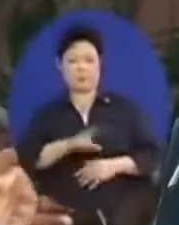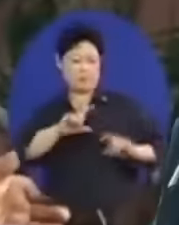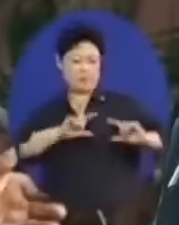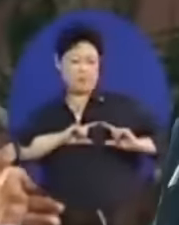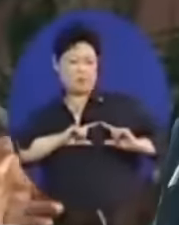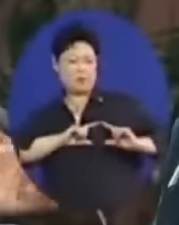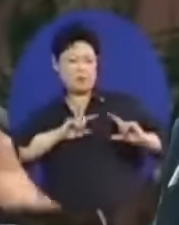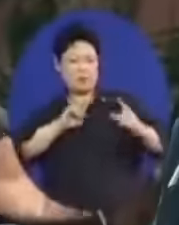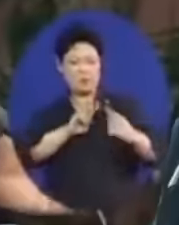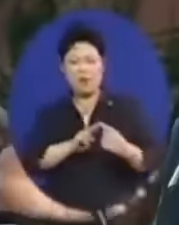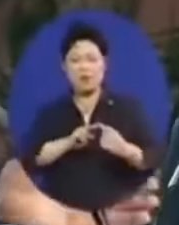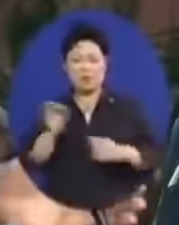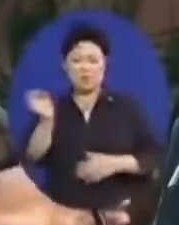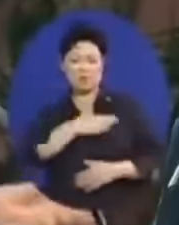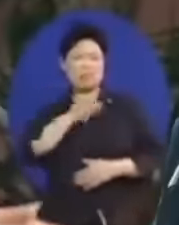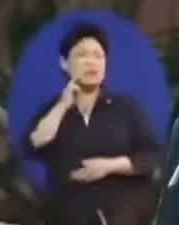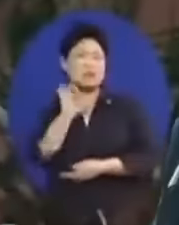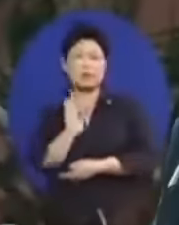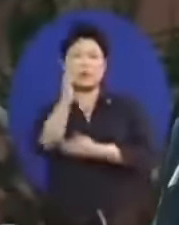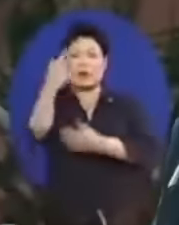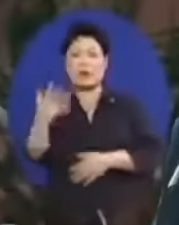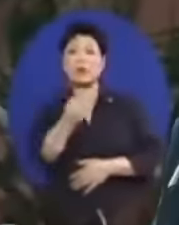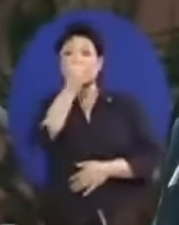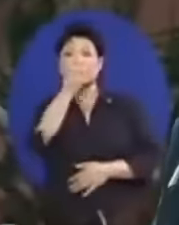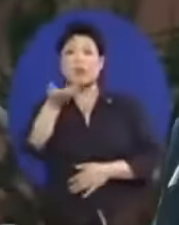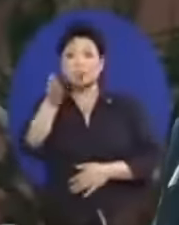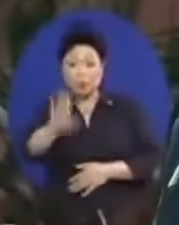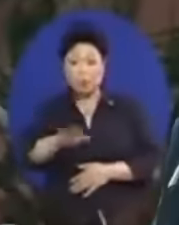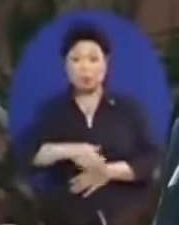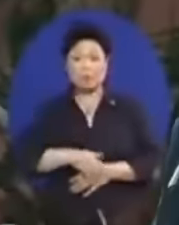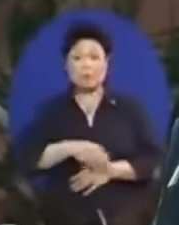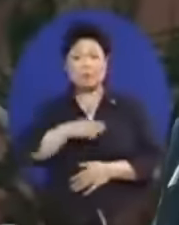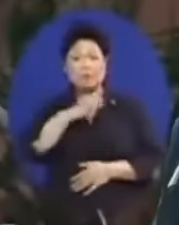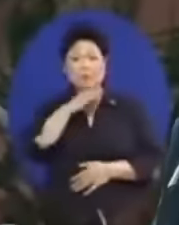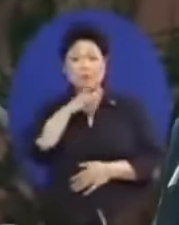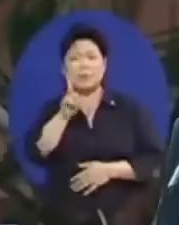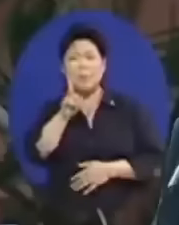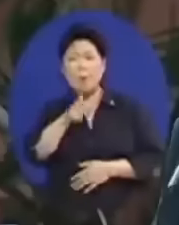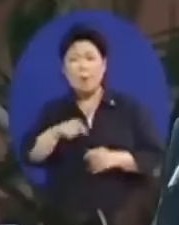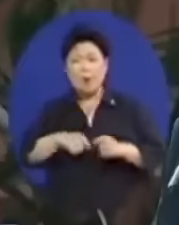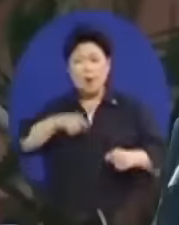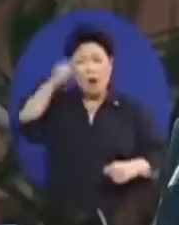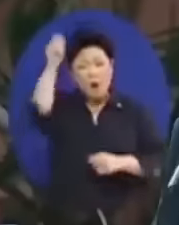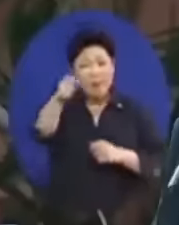명예와 부귀와 영화를 가지고 있다 하더라도 그것이 얼마나 갑니까?